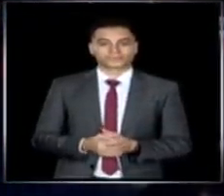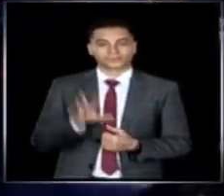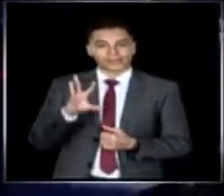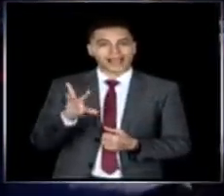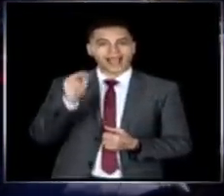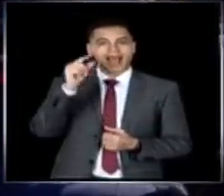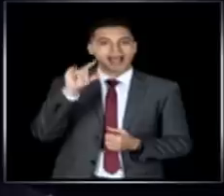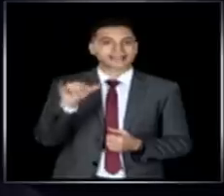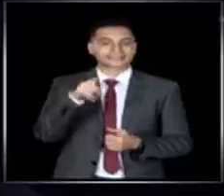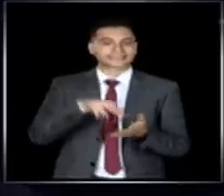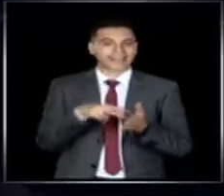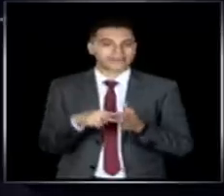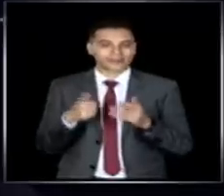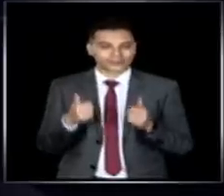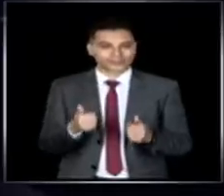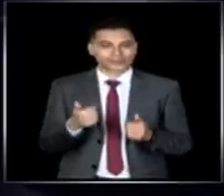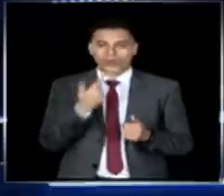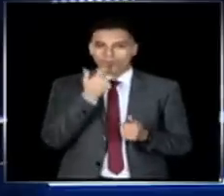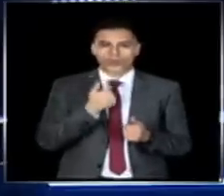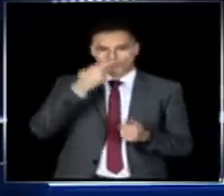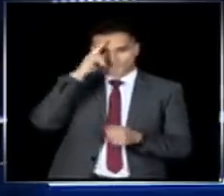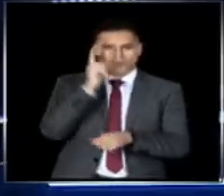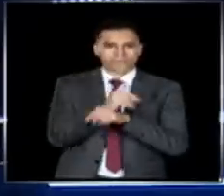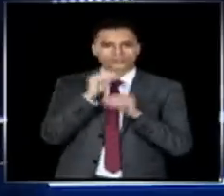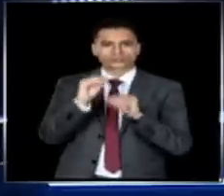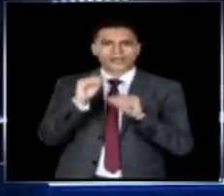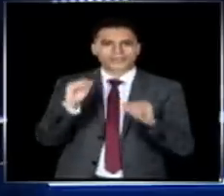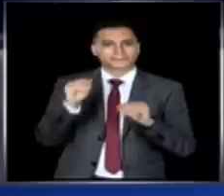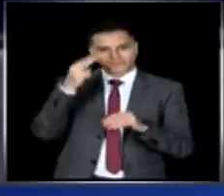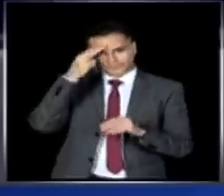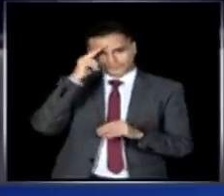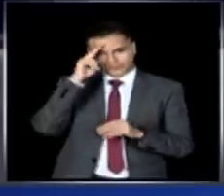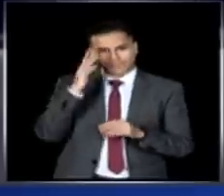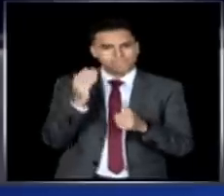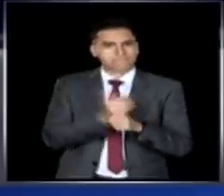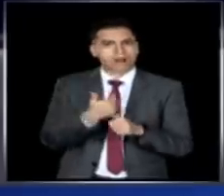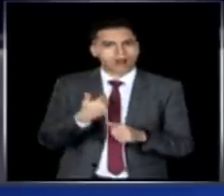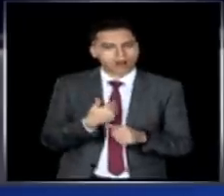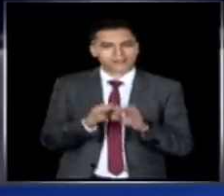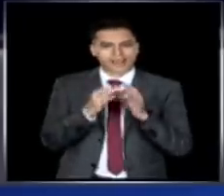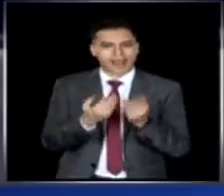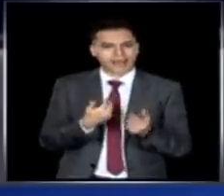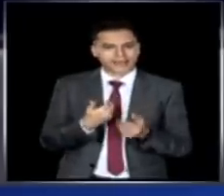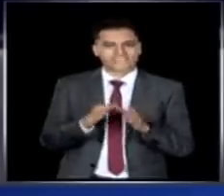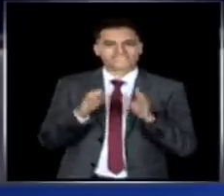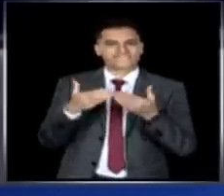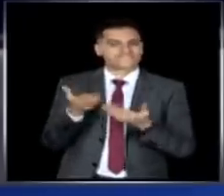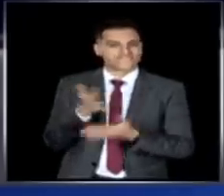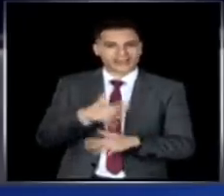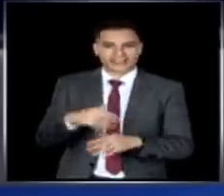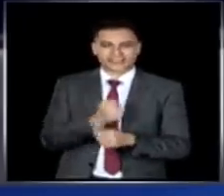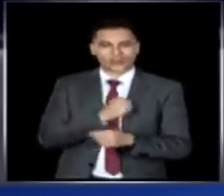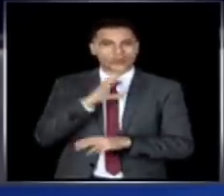ازيك يا هادي؟ الحمد لله. قولي بقى مين كان بيدربك؟ مراتي، اهلي، الفريق كله، كل